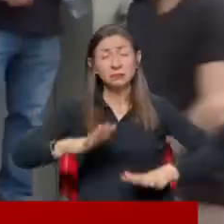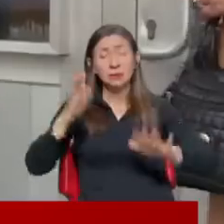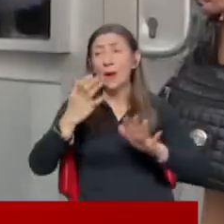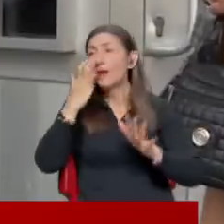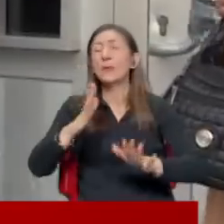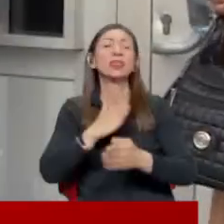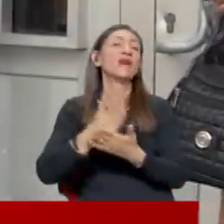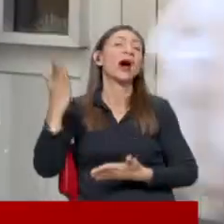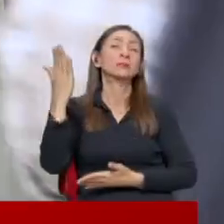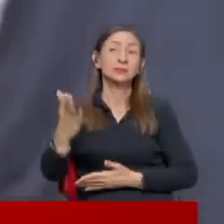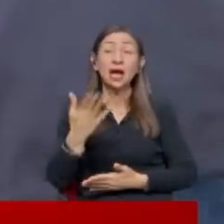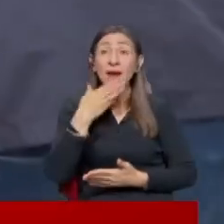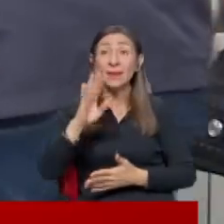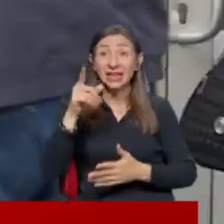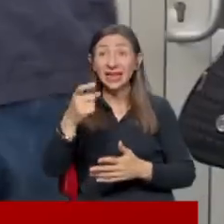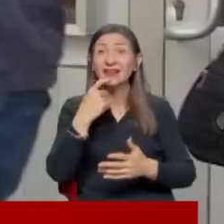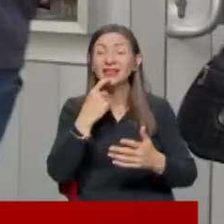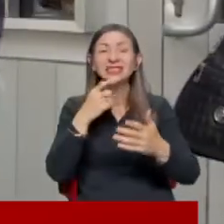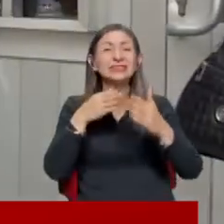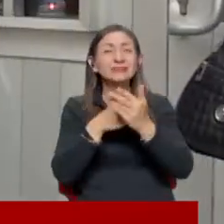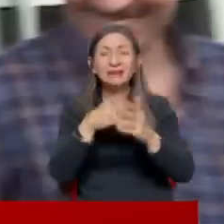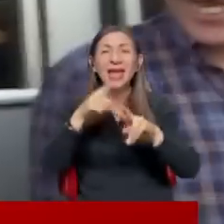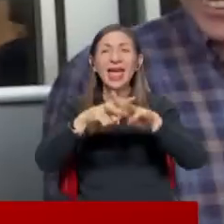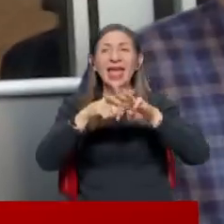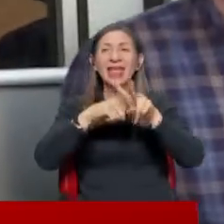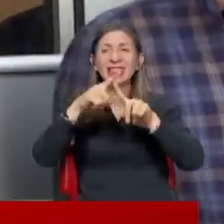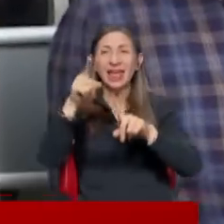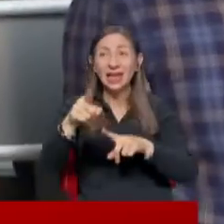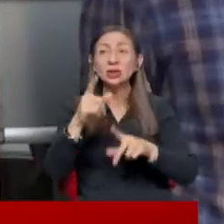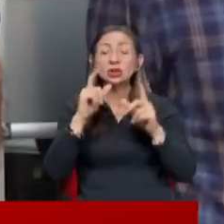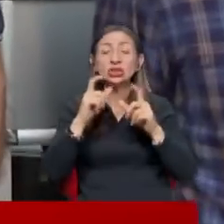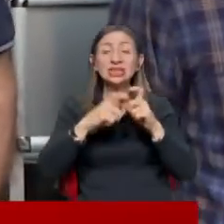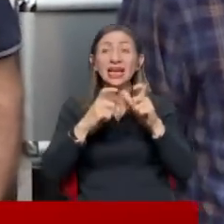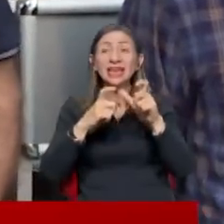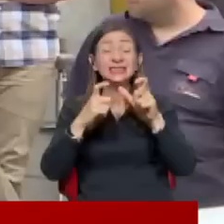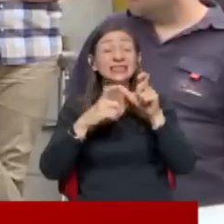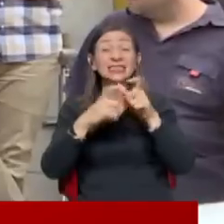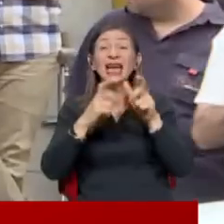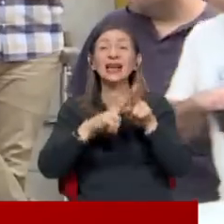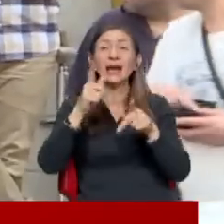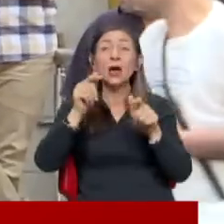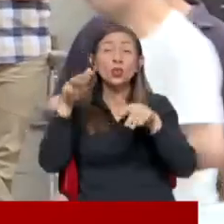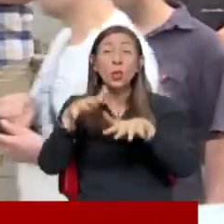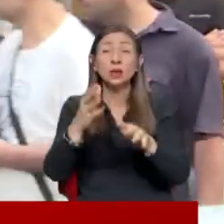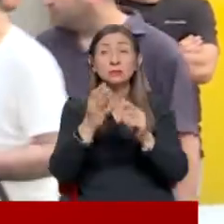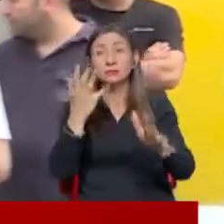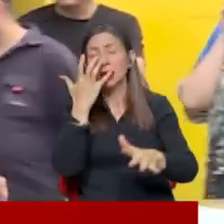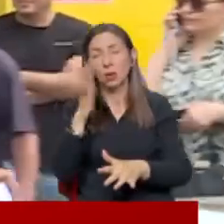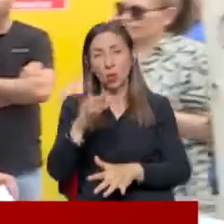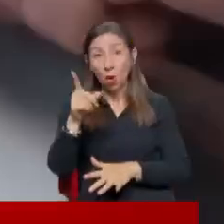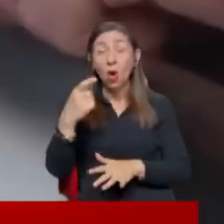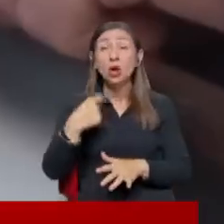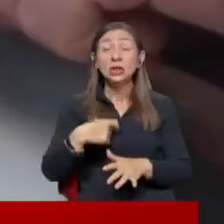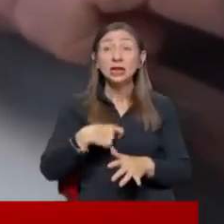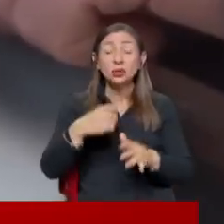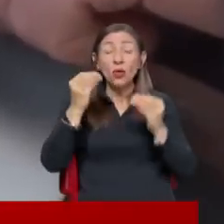beklemeye de devam ediyorlar. Emeklilikte yaşa takılanlar şimdi de sosyal güvenlik merkezlerindeki yoğunluğa takıldı.